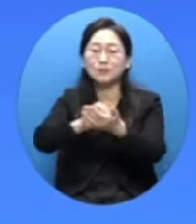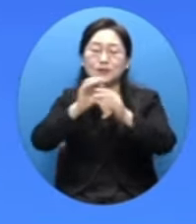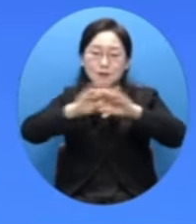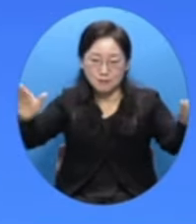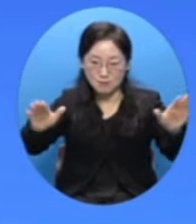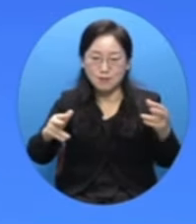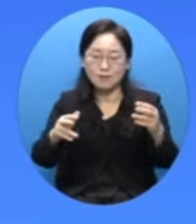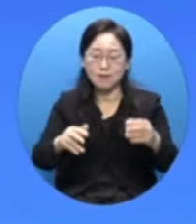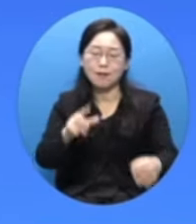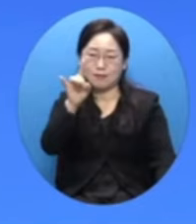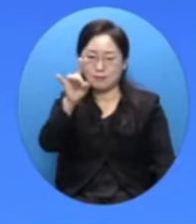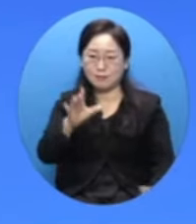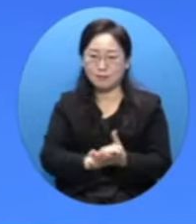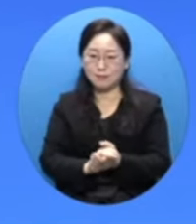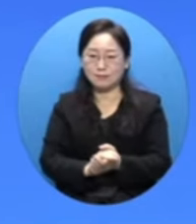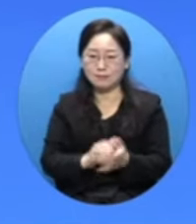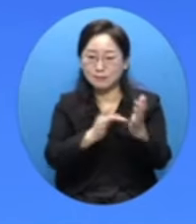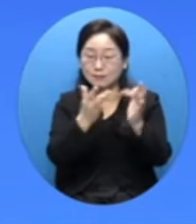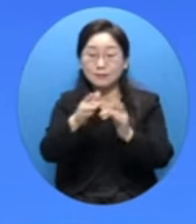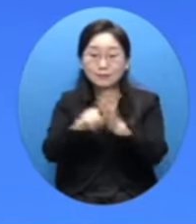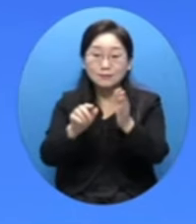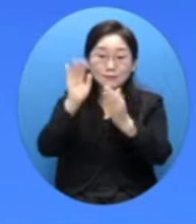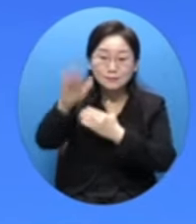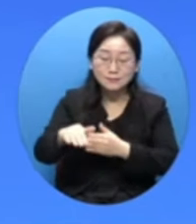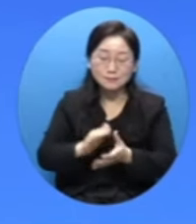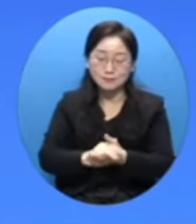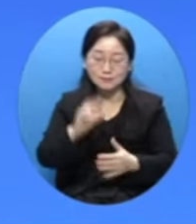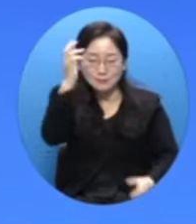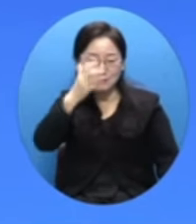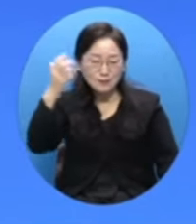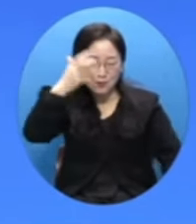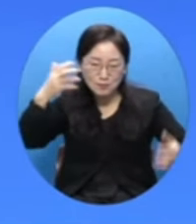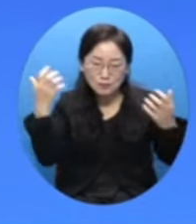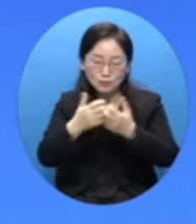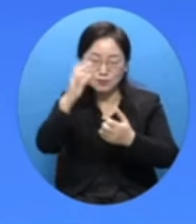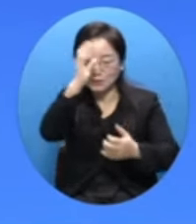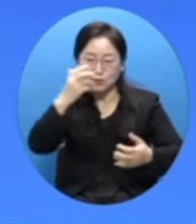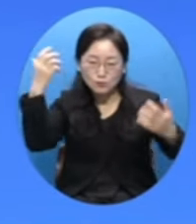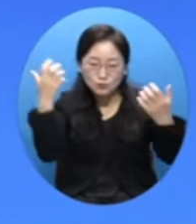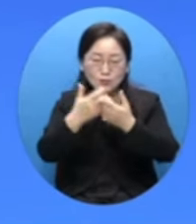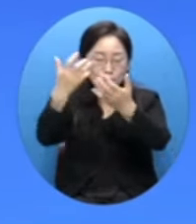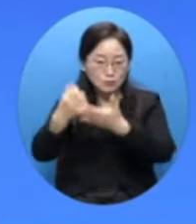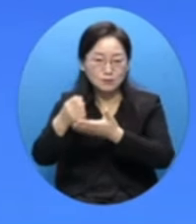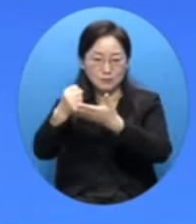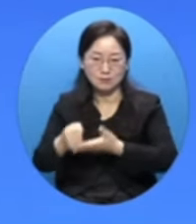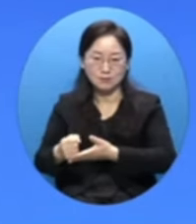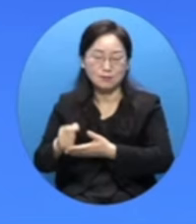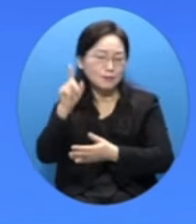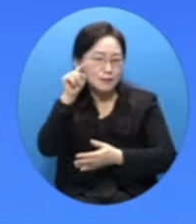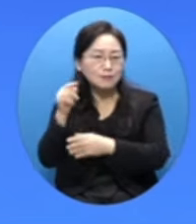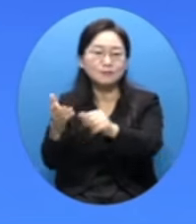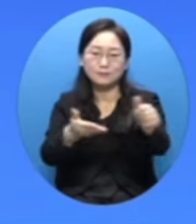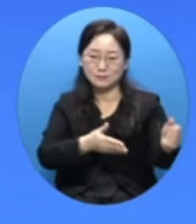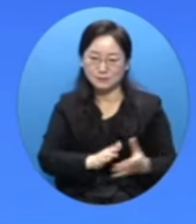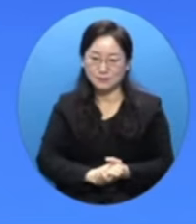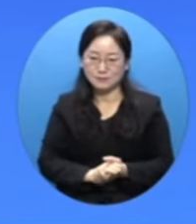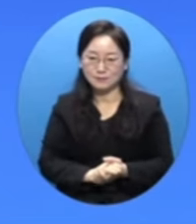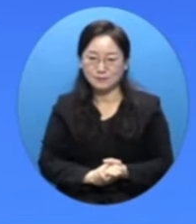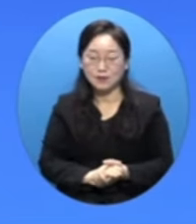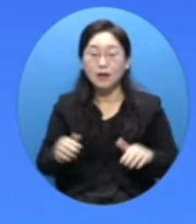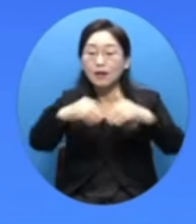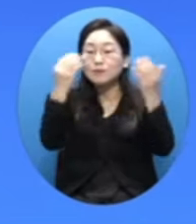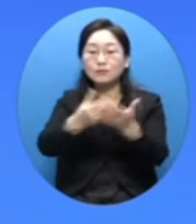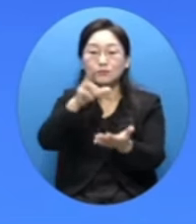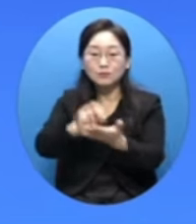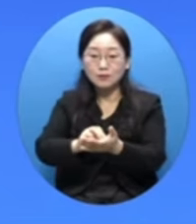길인 것입니다. 예수를 믿고 난 다음 우리는 날마다 충만하고 또 충만하고 또 충만해야 되는 것입니다. 모든